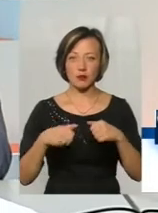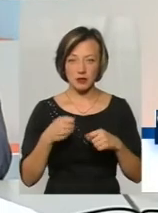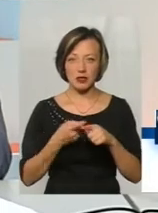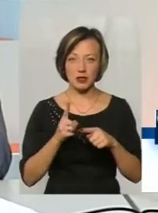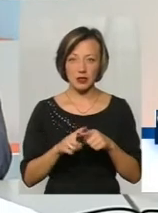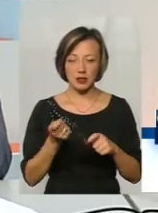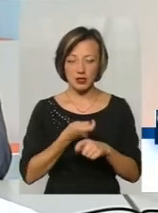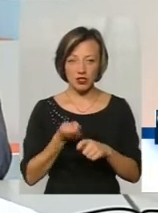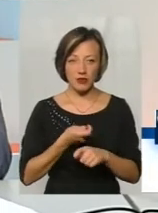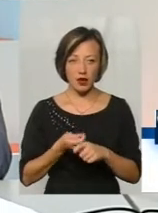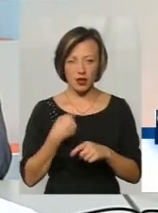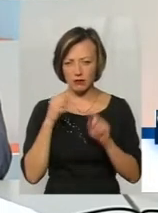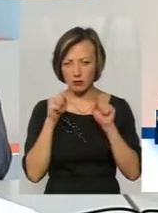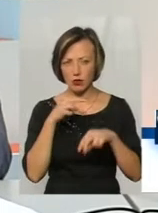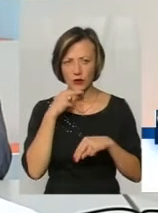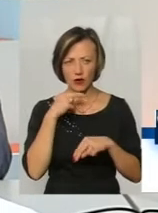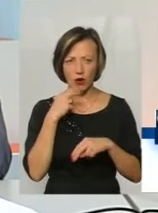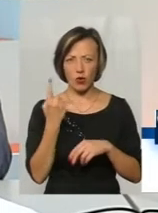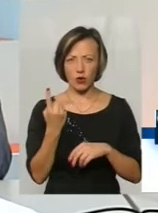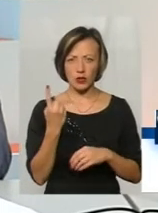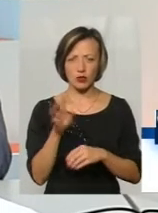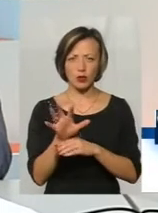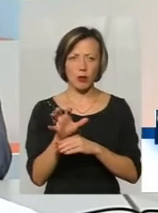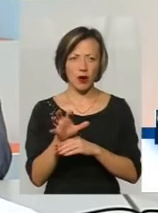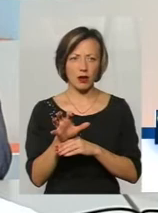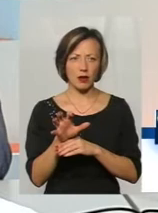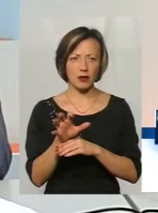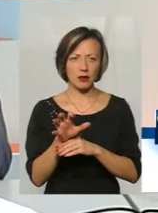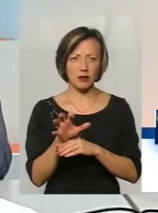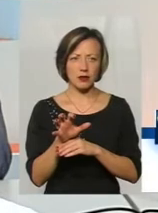операційну, шиємо, і я звернув увагу, що на одній з собак